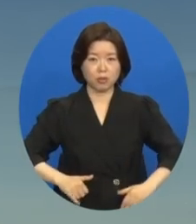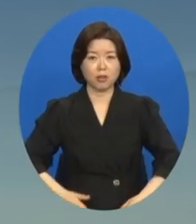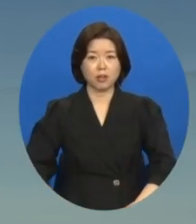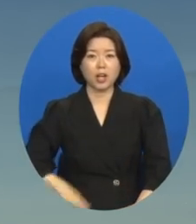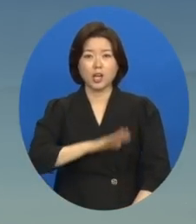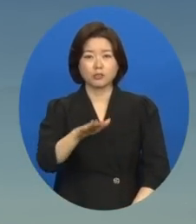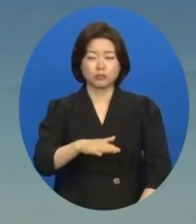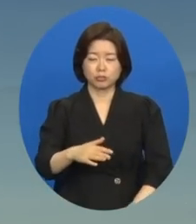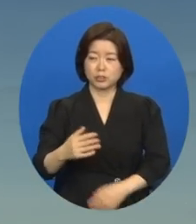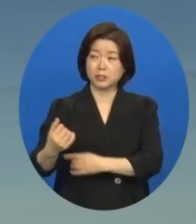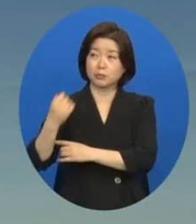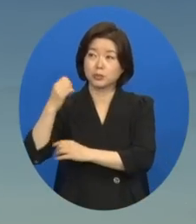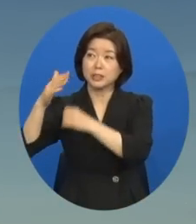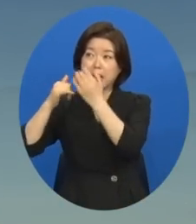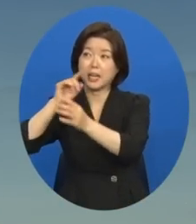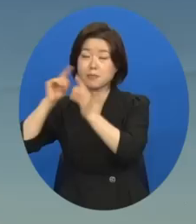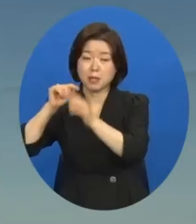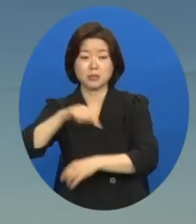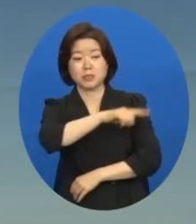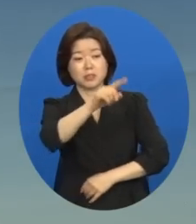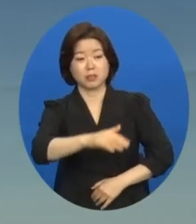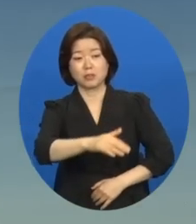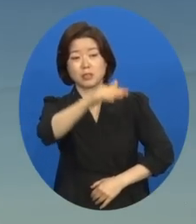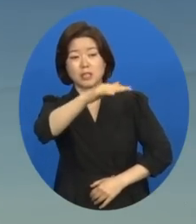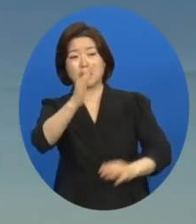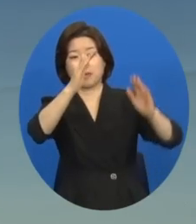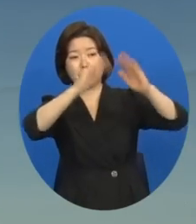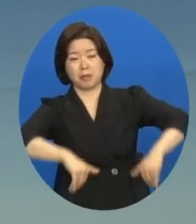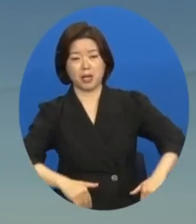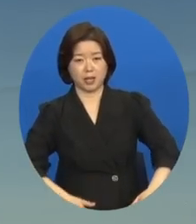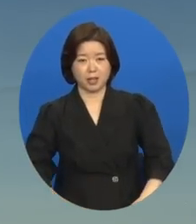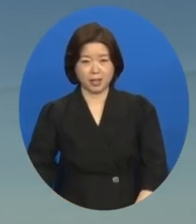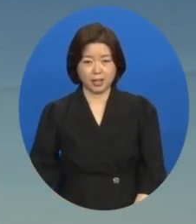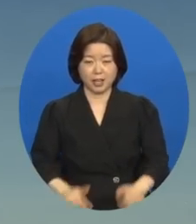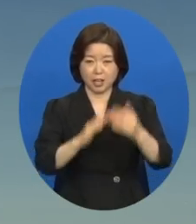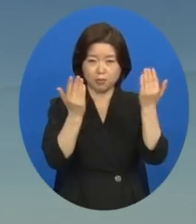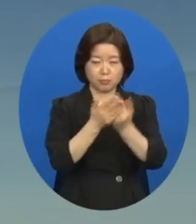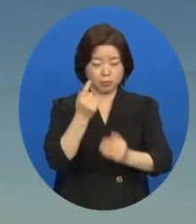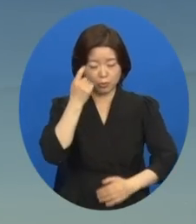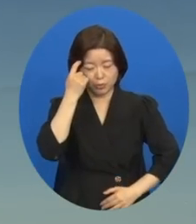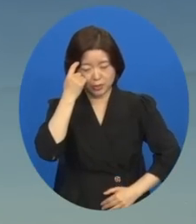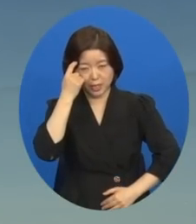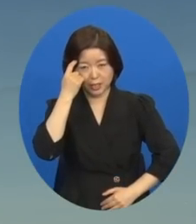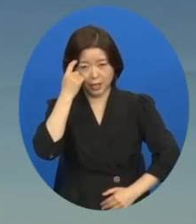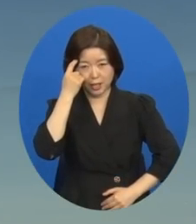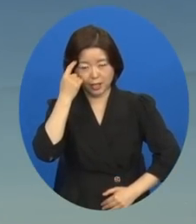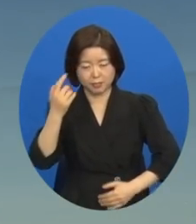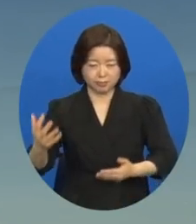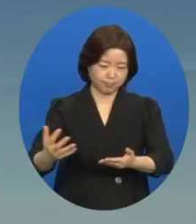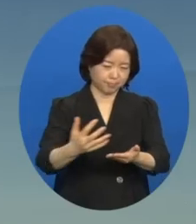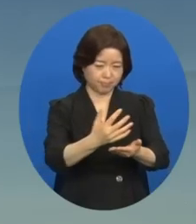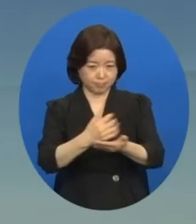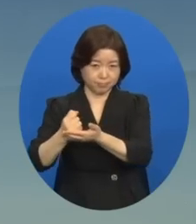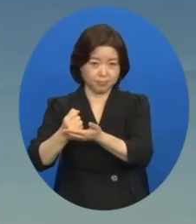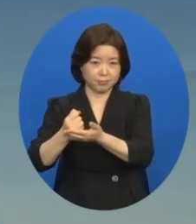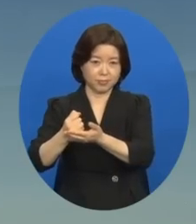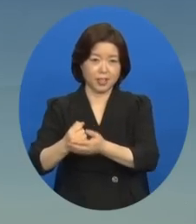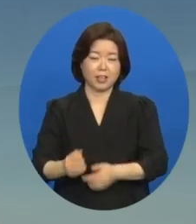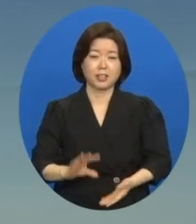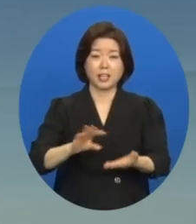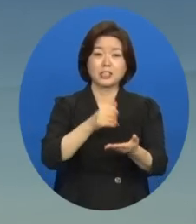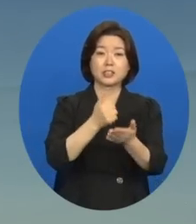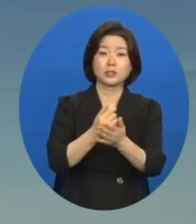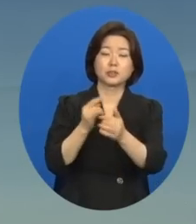우리의 무기인 하나님 말씀이요. 그리고 이어집니다. 모든 생각을 사로잡아